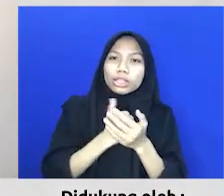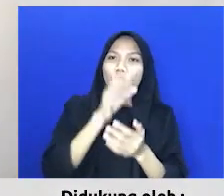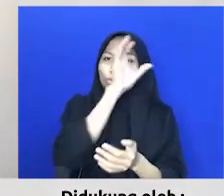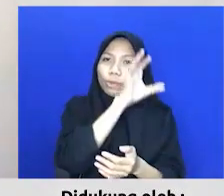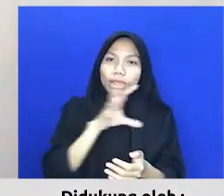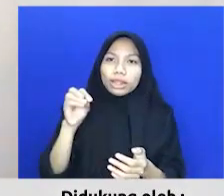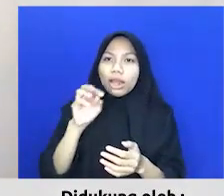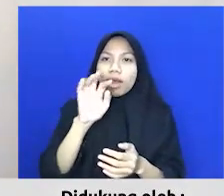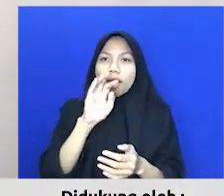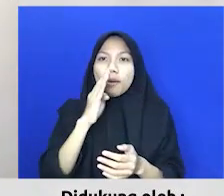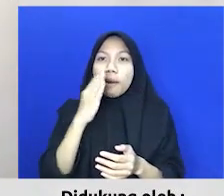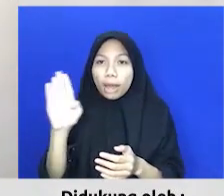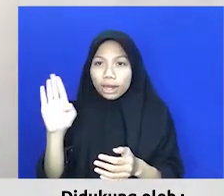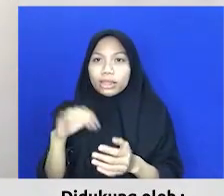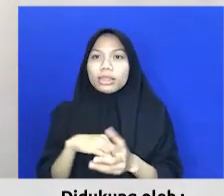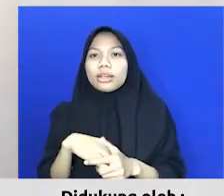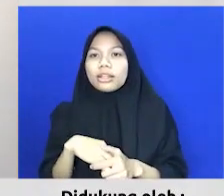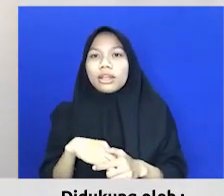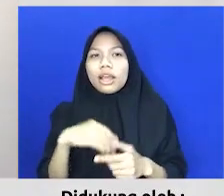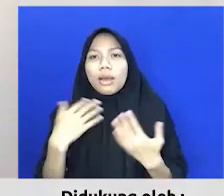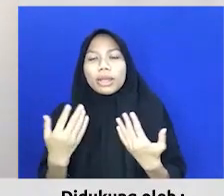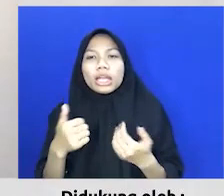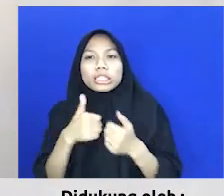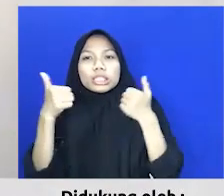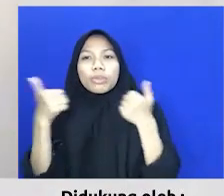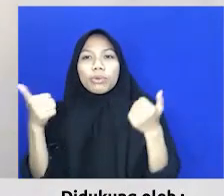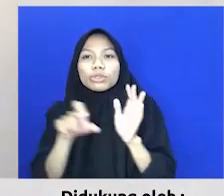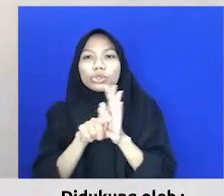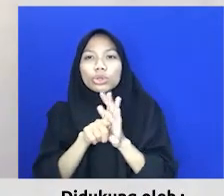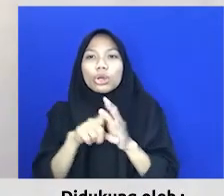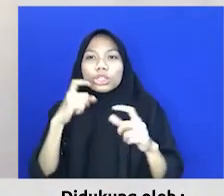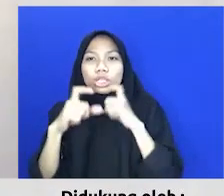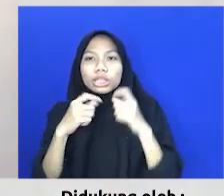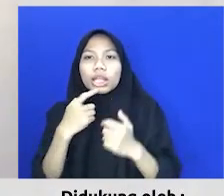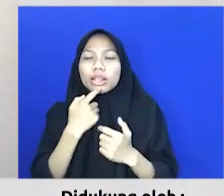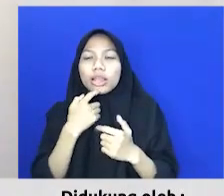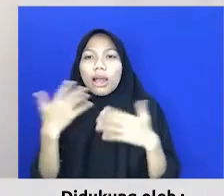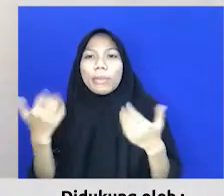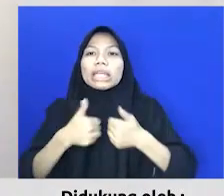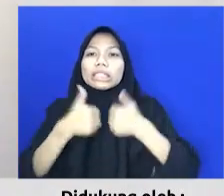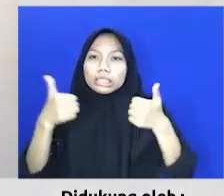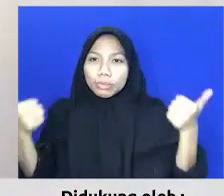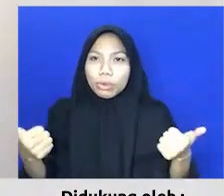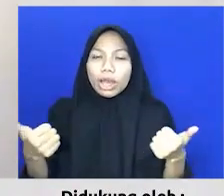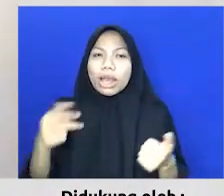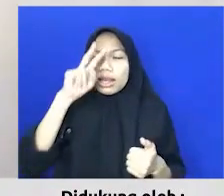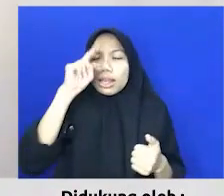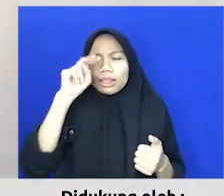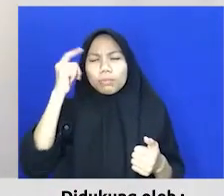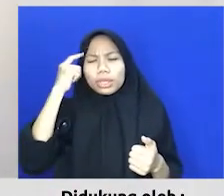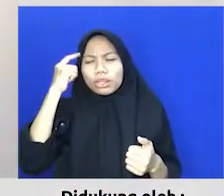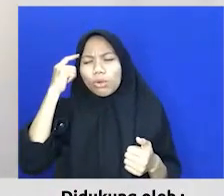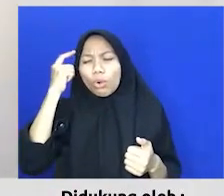Nah, apa kesenian Minang itu yang bisa meringkaskan pengalaman ya,